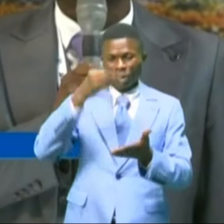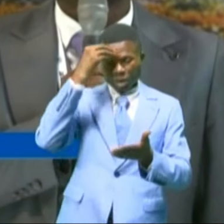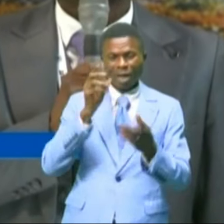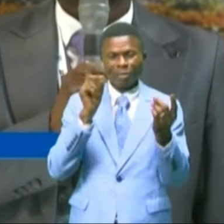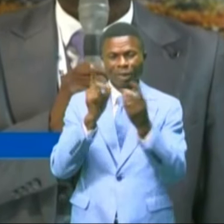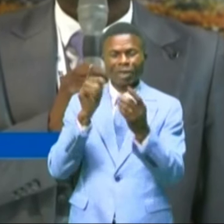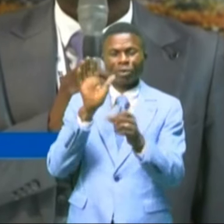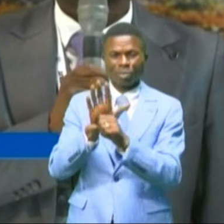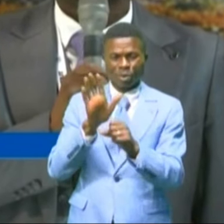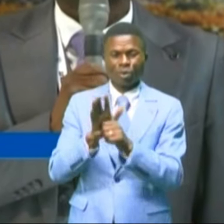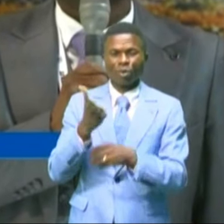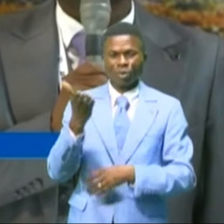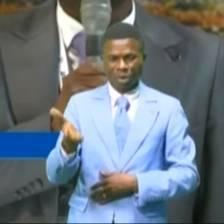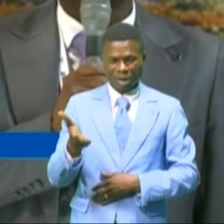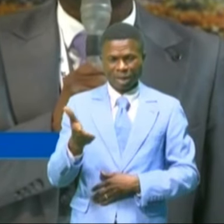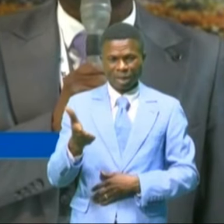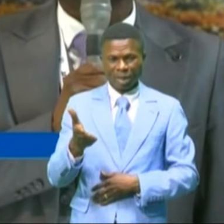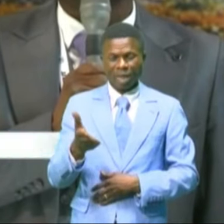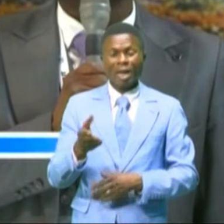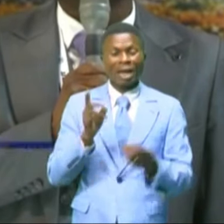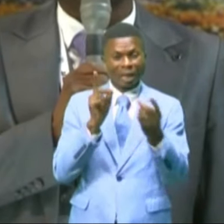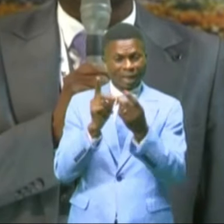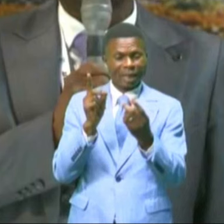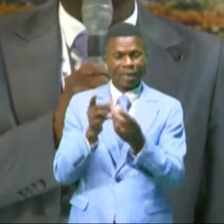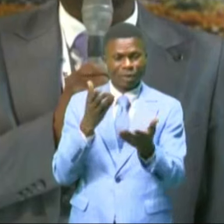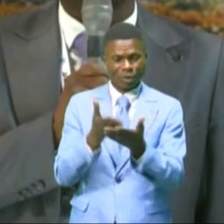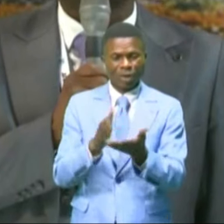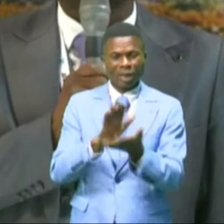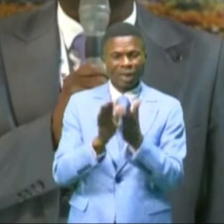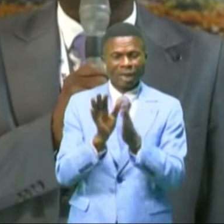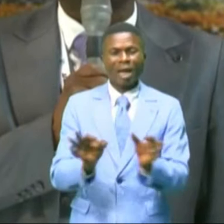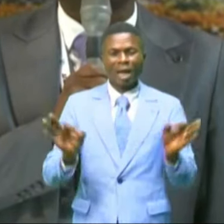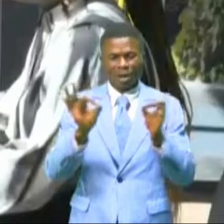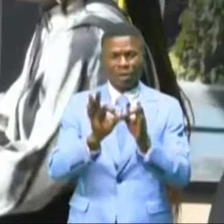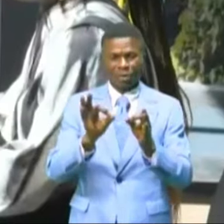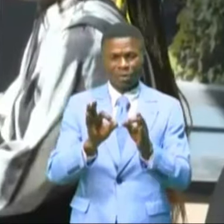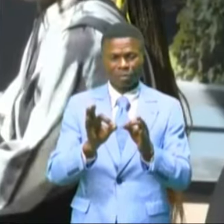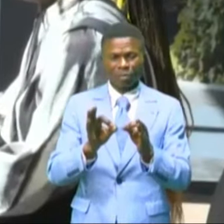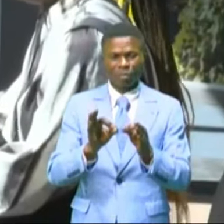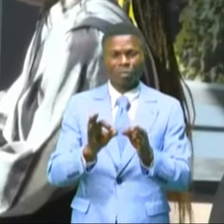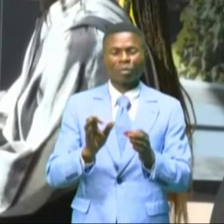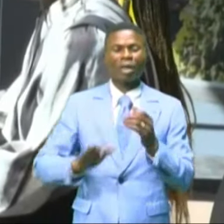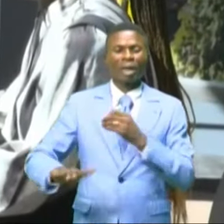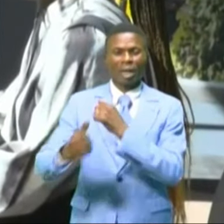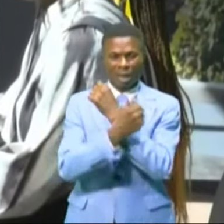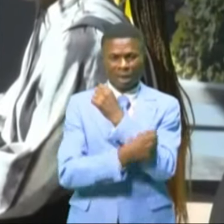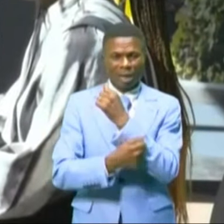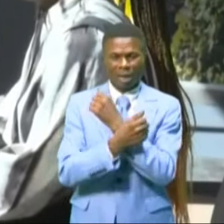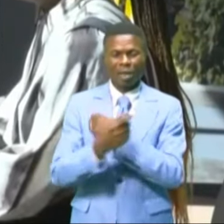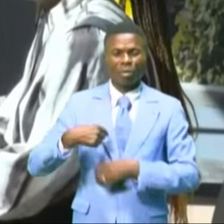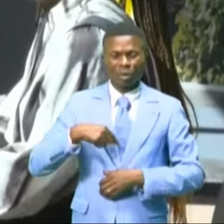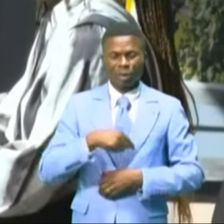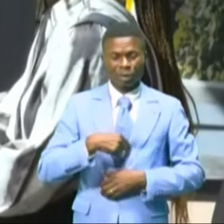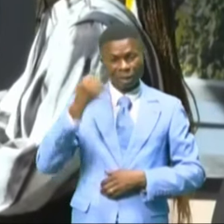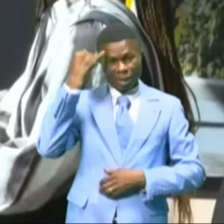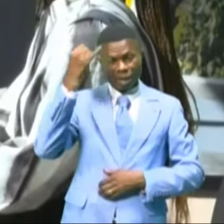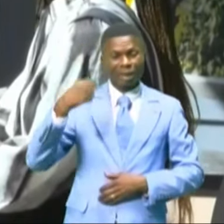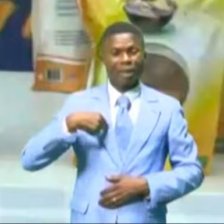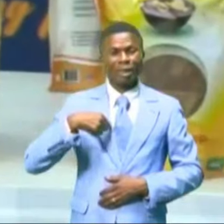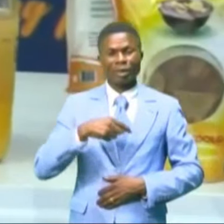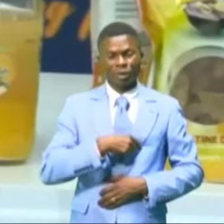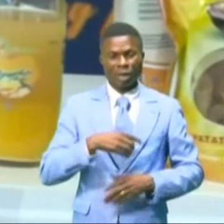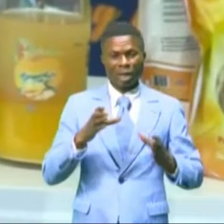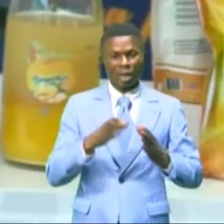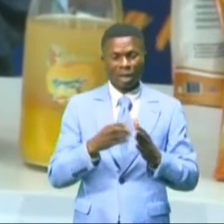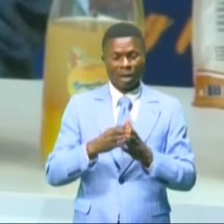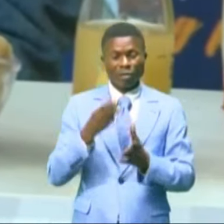contacts qui peuvent être utiles pour les jeunes. Et nous pensons que avec la